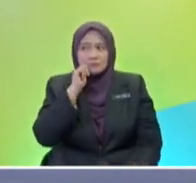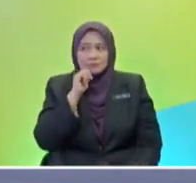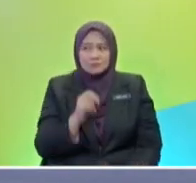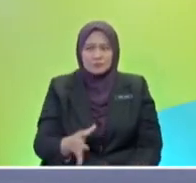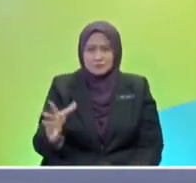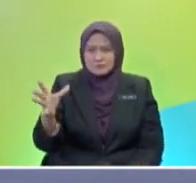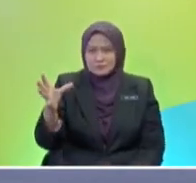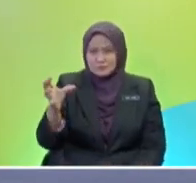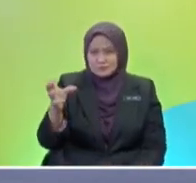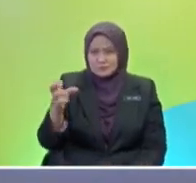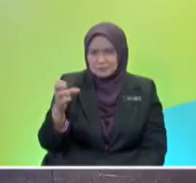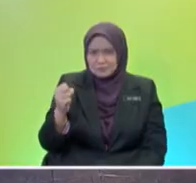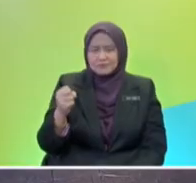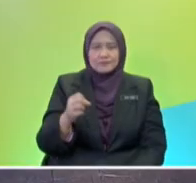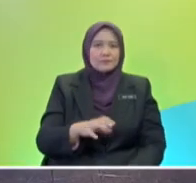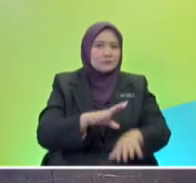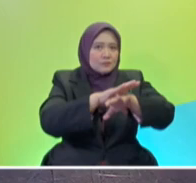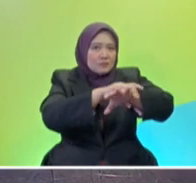menggenggam tersebut